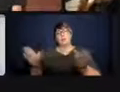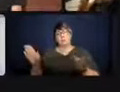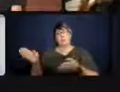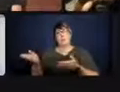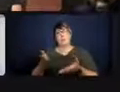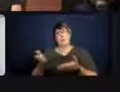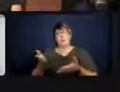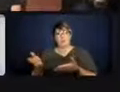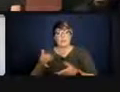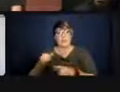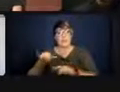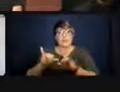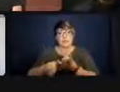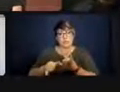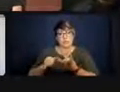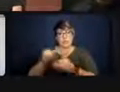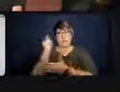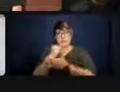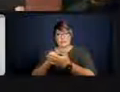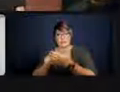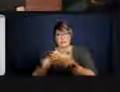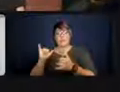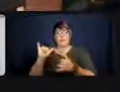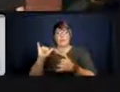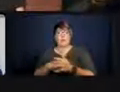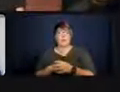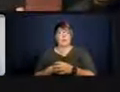للمسارات، طبعا لدينا العديد من